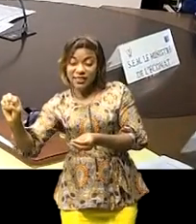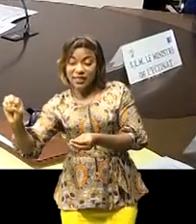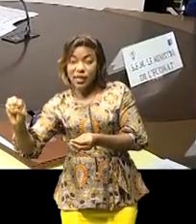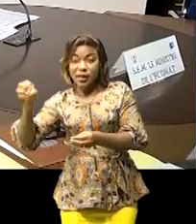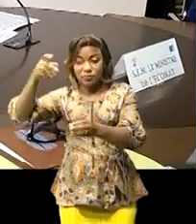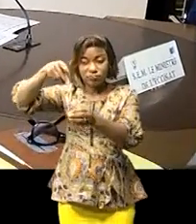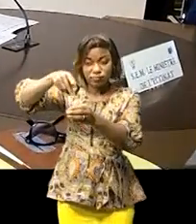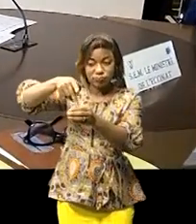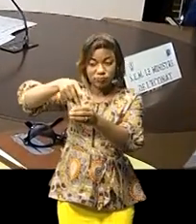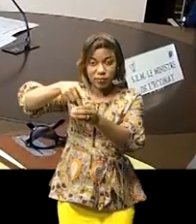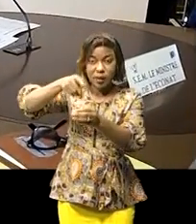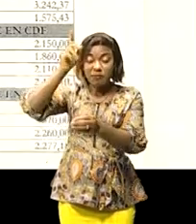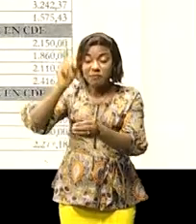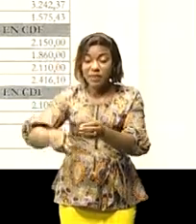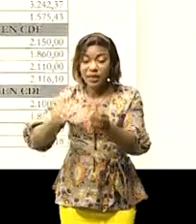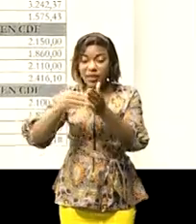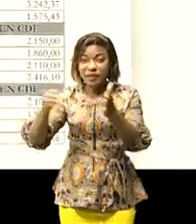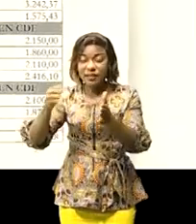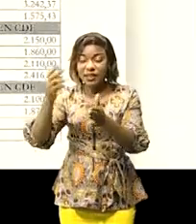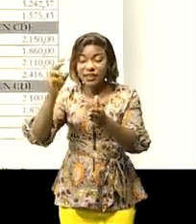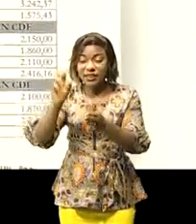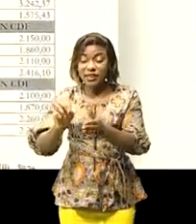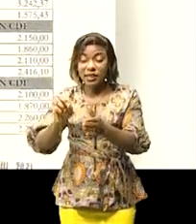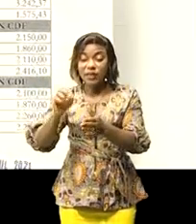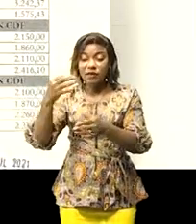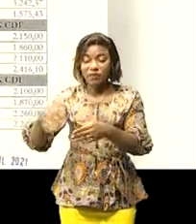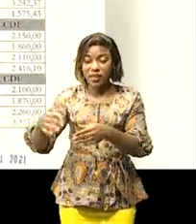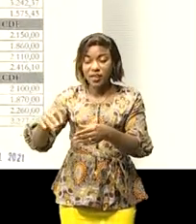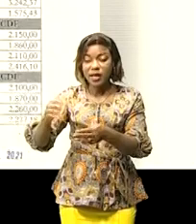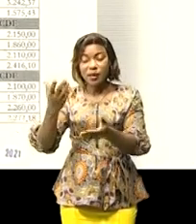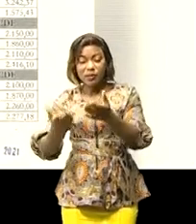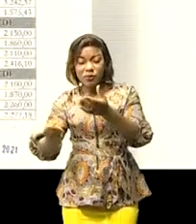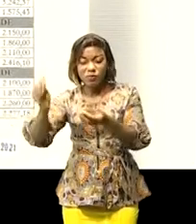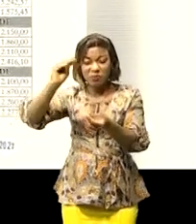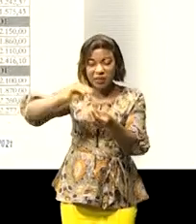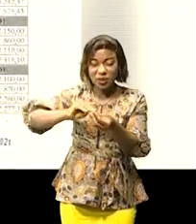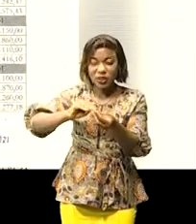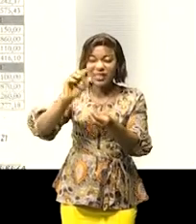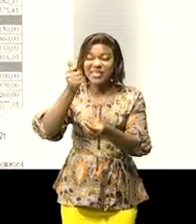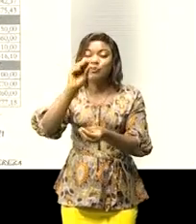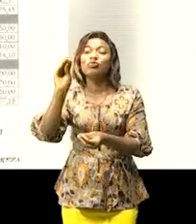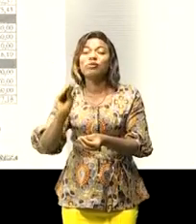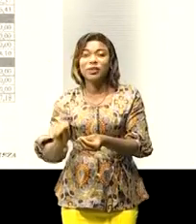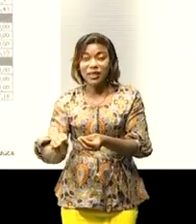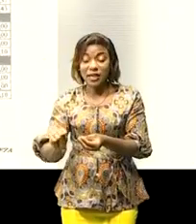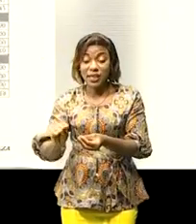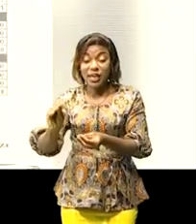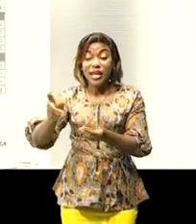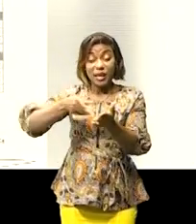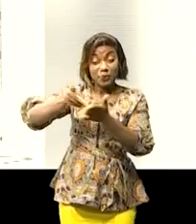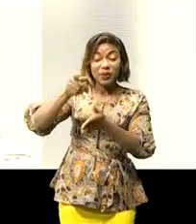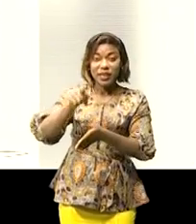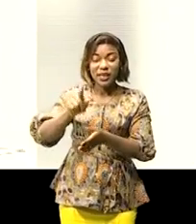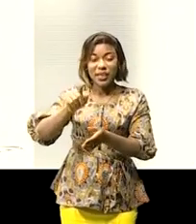de 1950 francs à 2150 francs congolais, soit une augmentation de 10%. Ce prix résulte